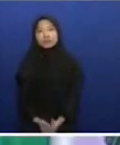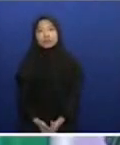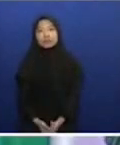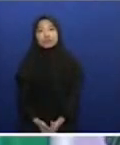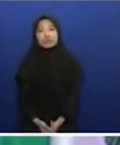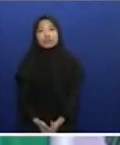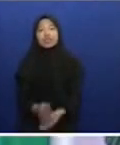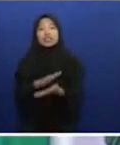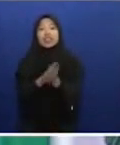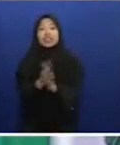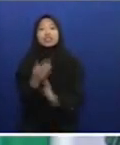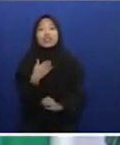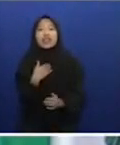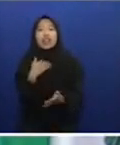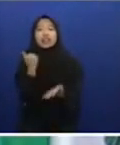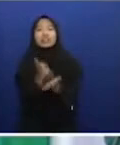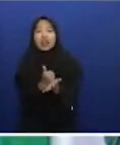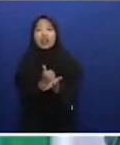ibu saya itu hanya